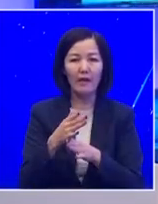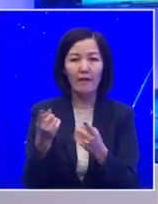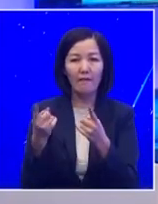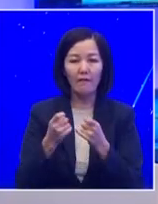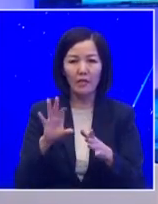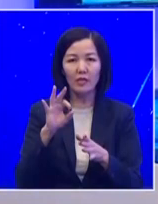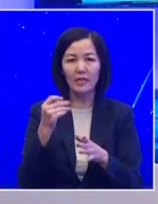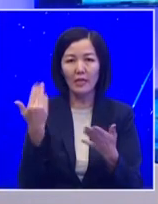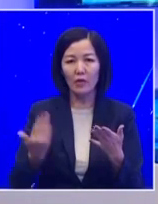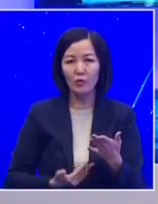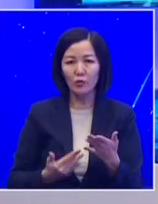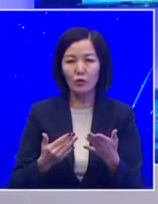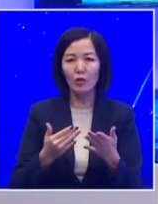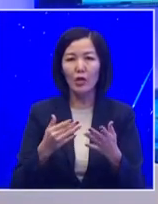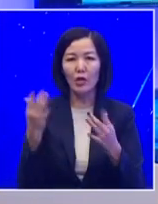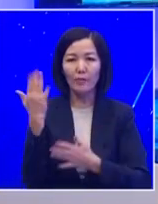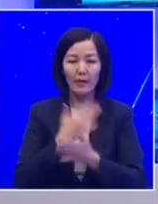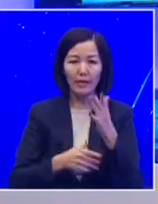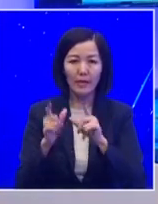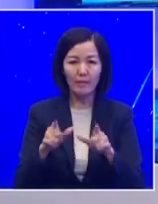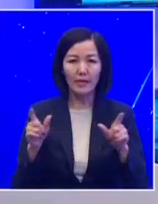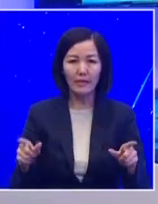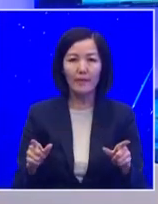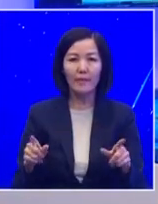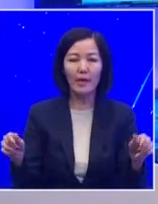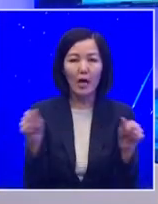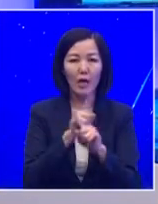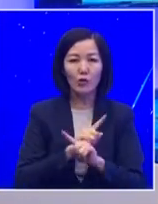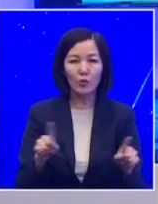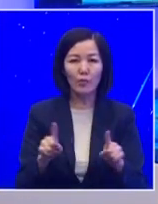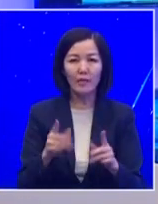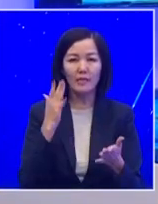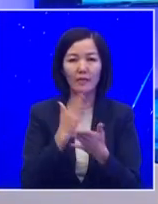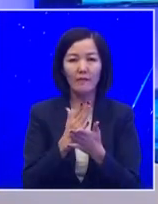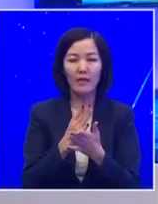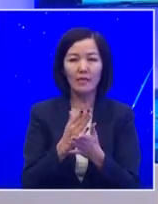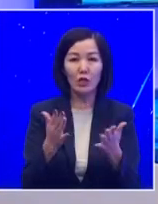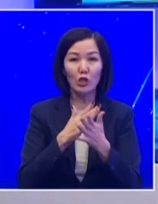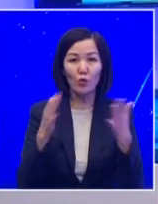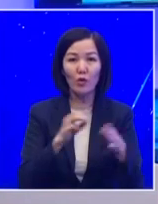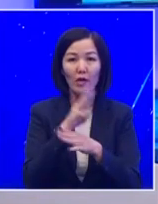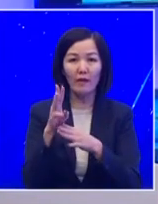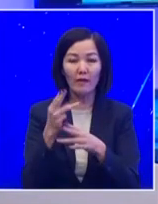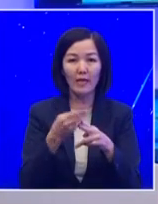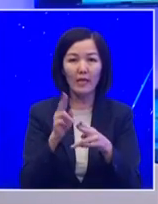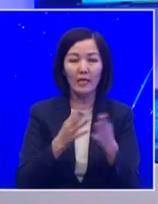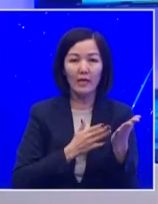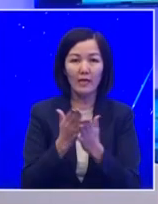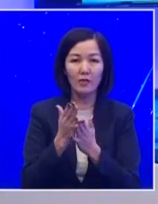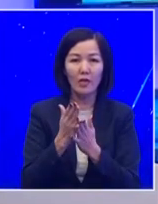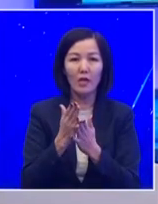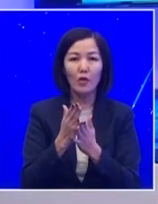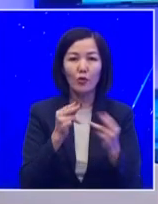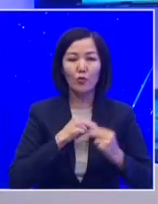вовлечение в социальную жизнь людей с особыми потребностями. Его особенностью является не только широкий охват этой категории